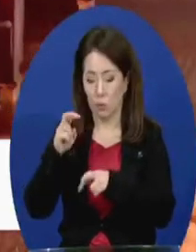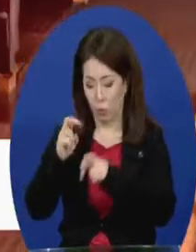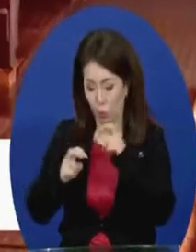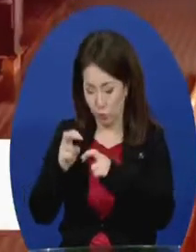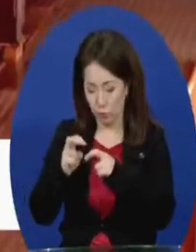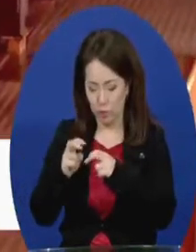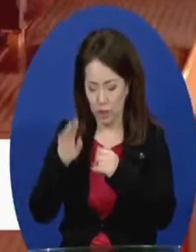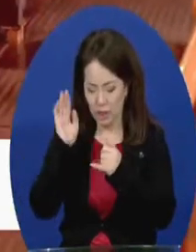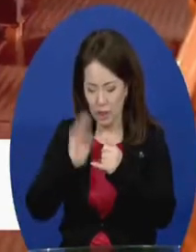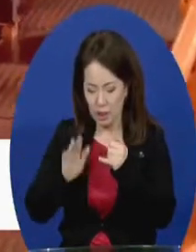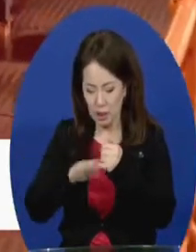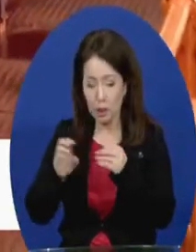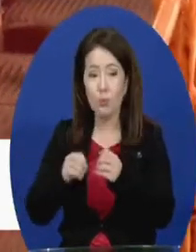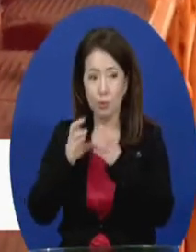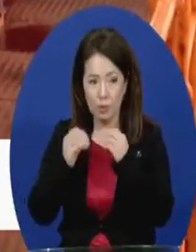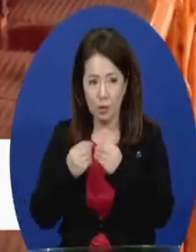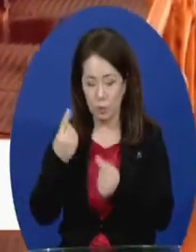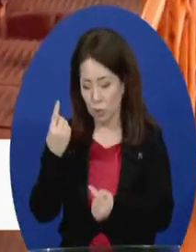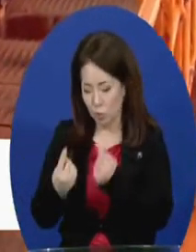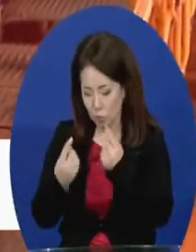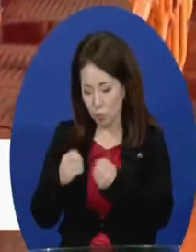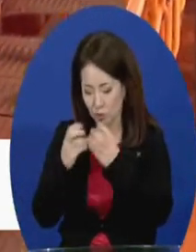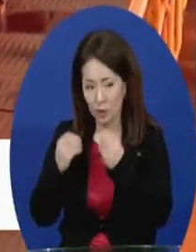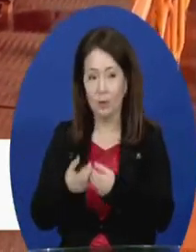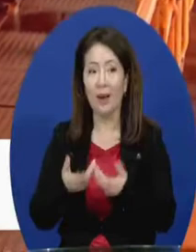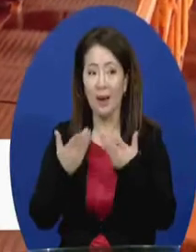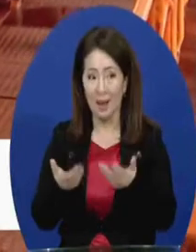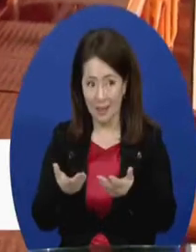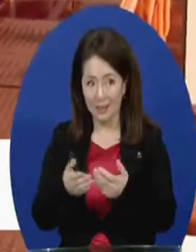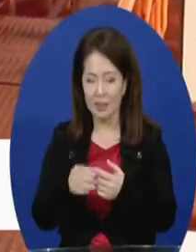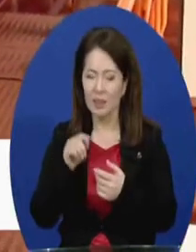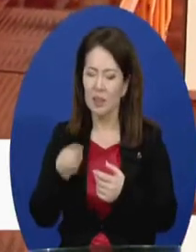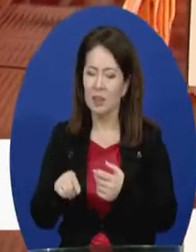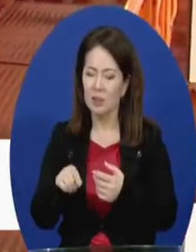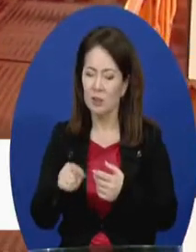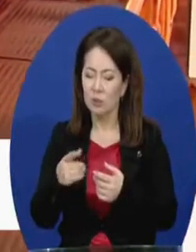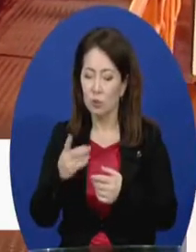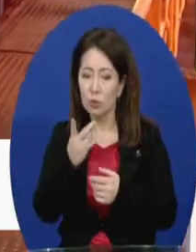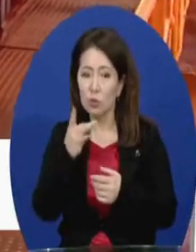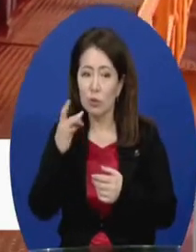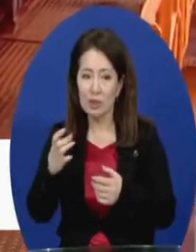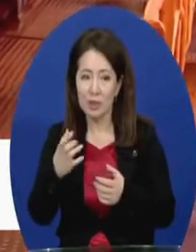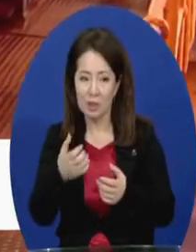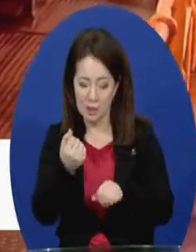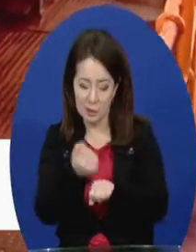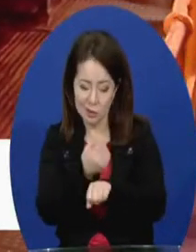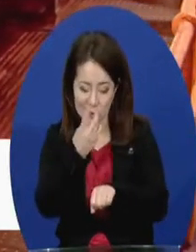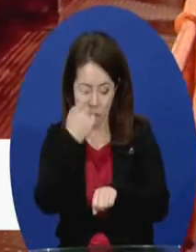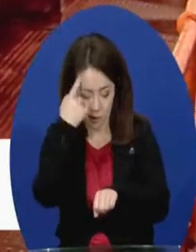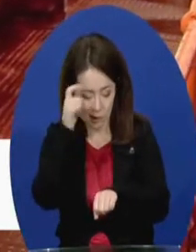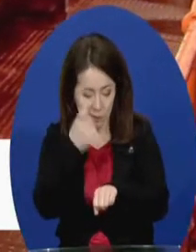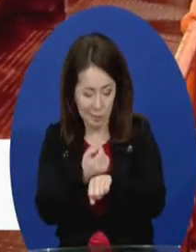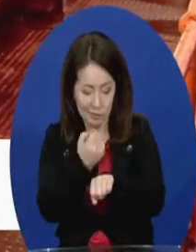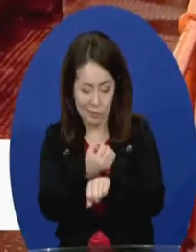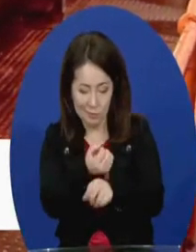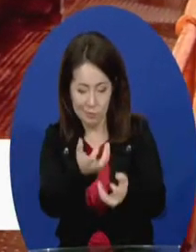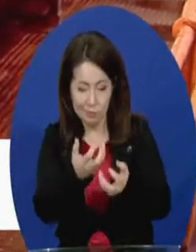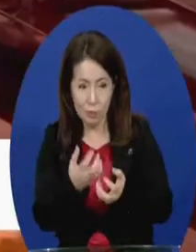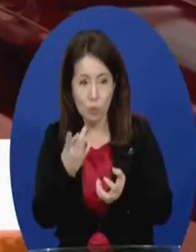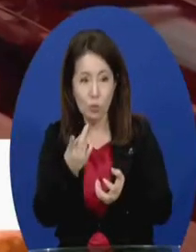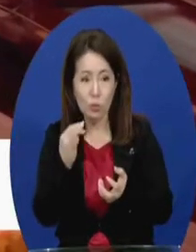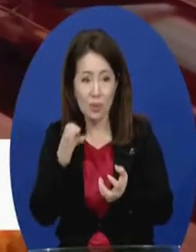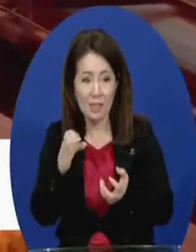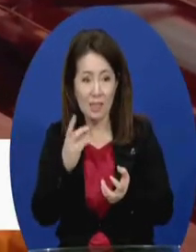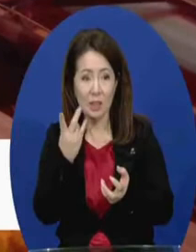эцсийн бүтээгдэхүүн, за жинхэнэ өрсөлдөх бүтээгдэхүүн, за энэ гарч ирэх нүүрсийг за дэлхийн болон бусад